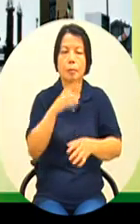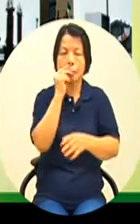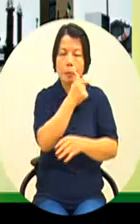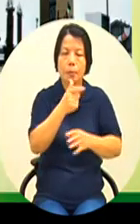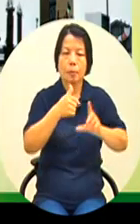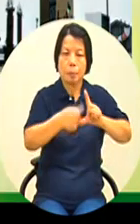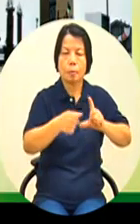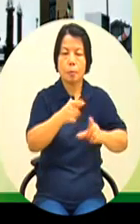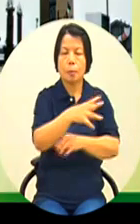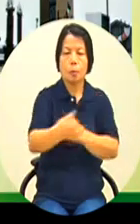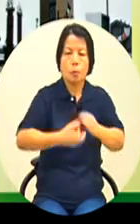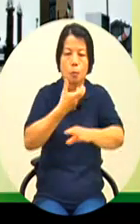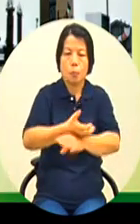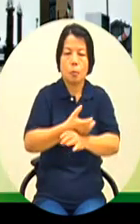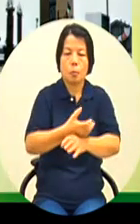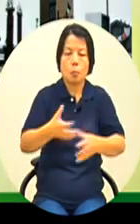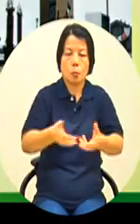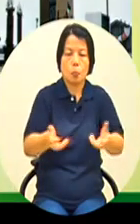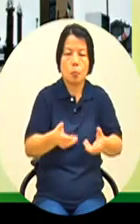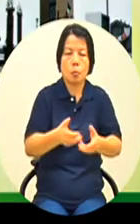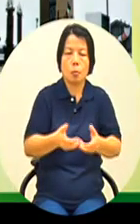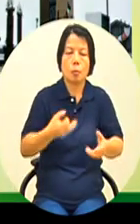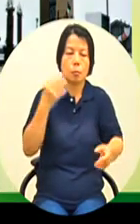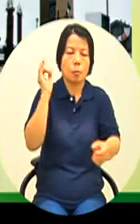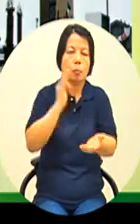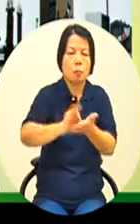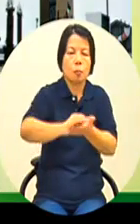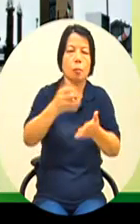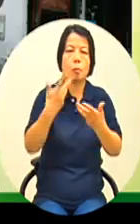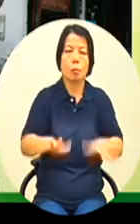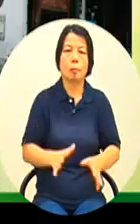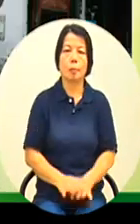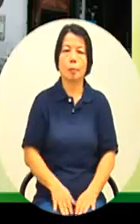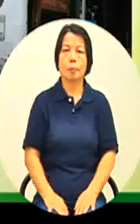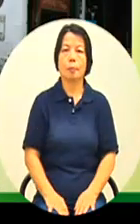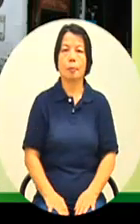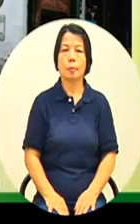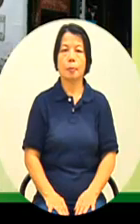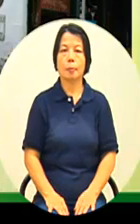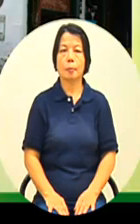心咧做啦吼，咱市政府投入真济啦。我为什么今仔要讲这